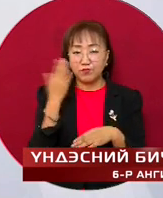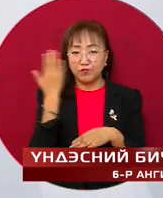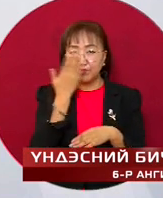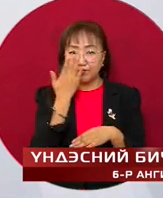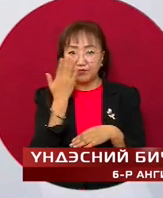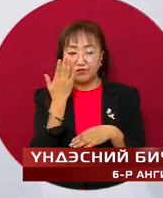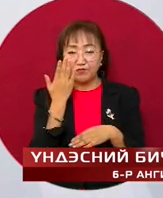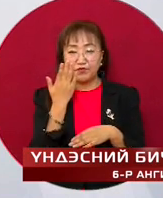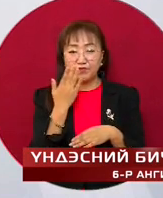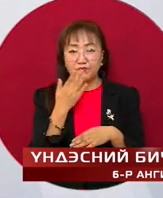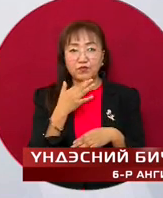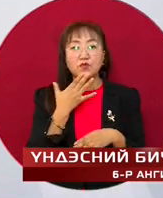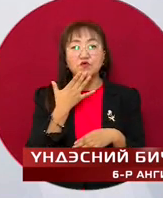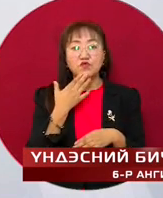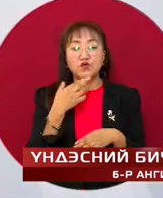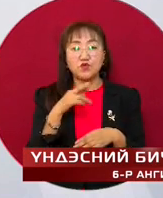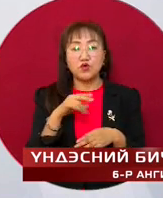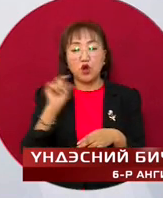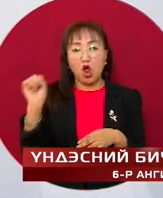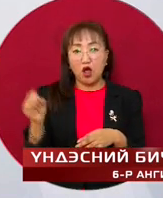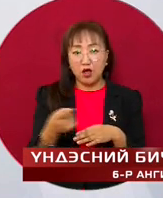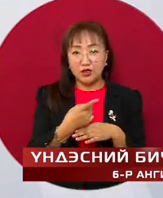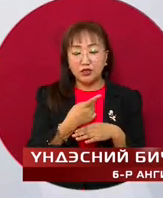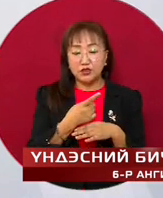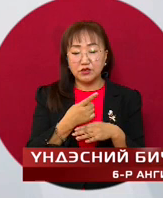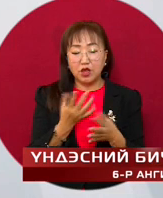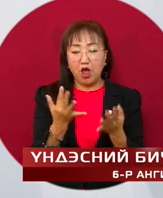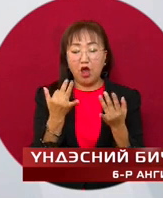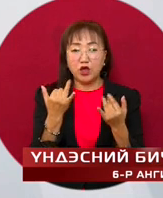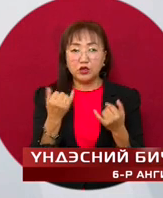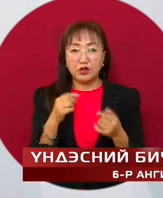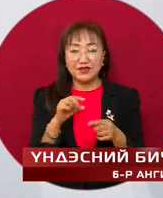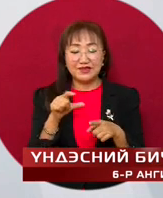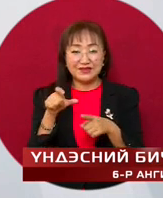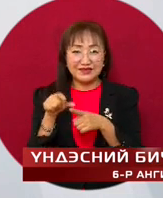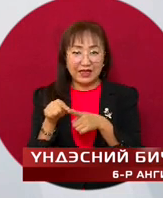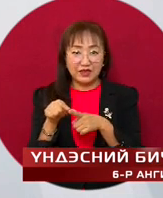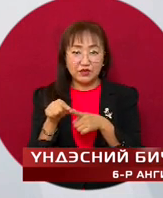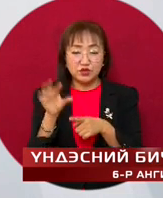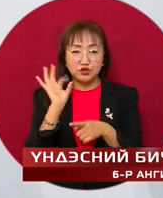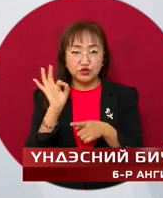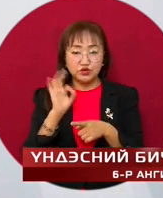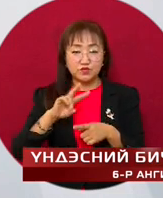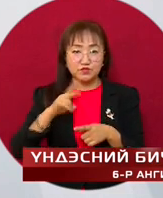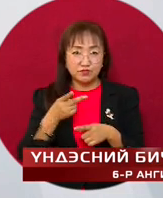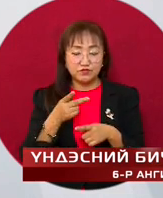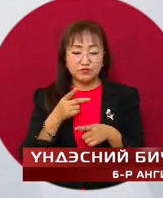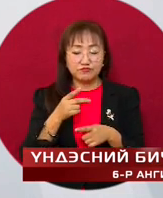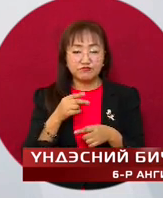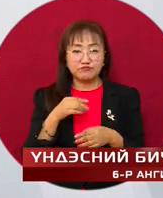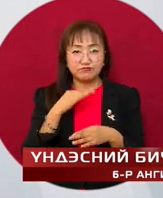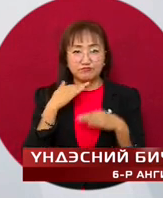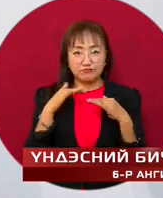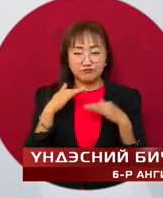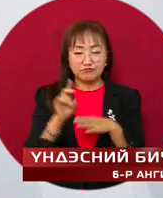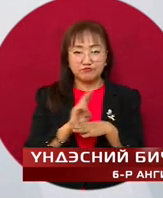өнгөөр онцлсан үгсийг олон тооны дагуураар зөв хуйлган бичих даалгавар өгсөн. За тэгэхээр хүүхдүүд та бүхэн эхээ уншаад онцлсан үгсийг